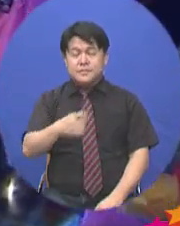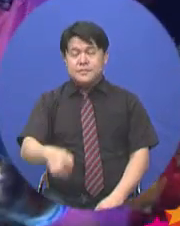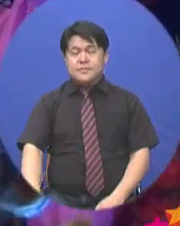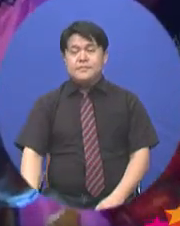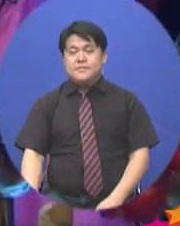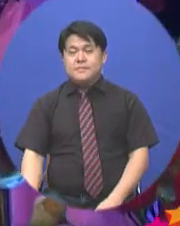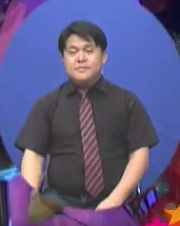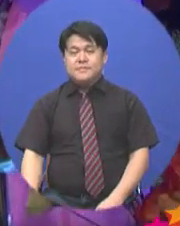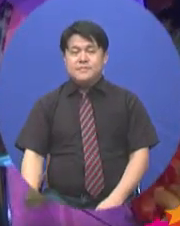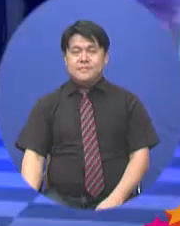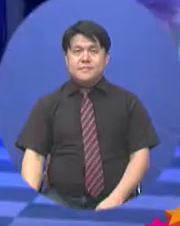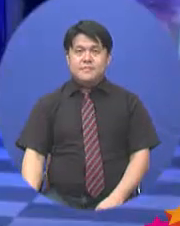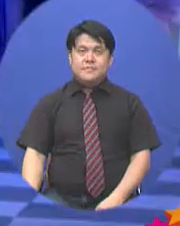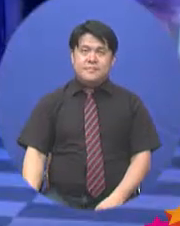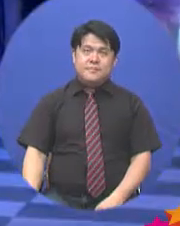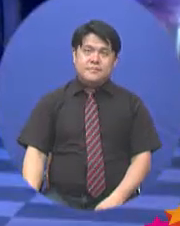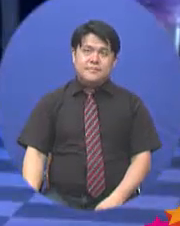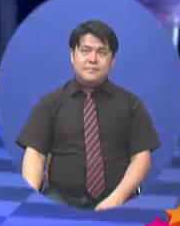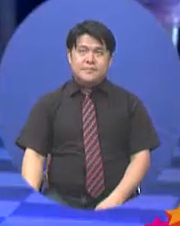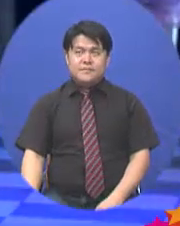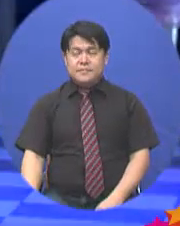들려주시던